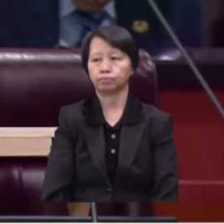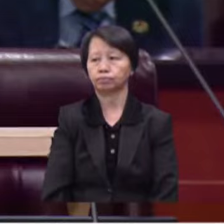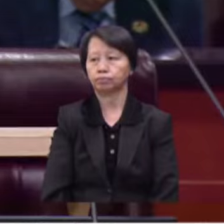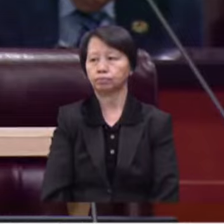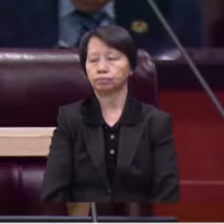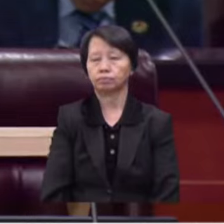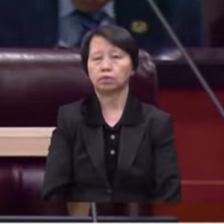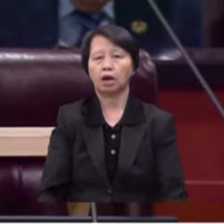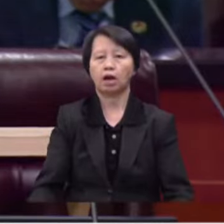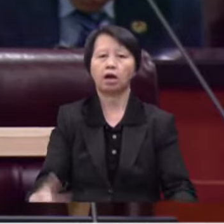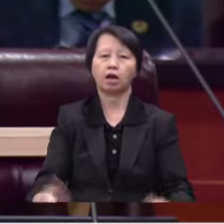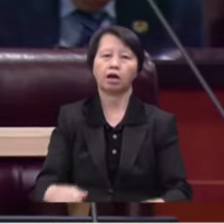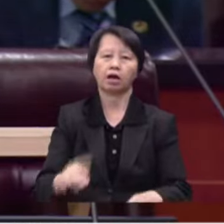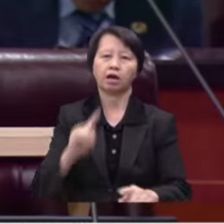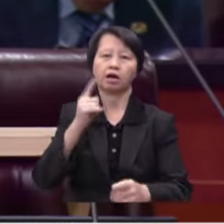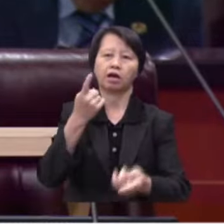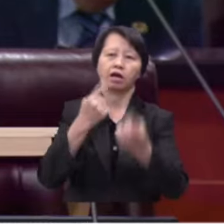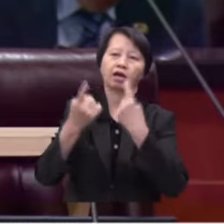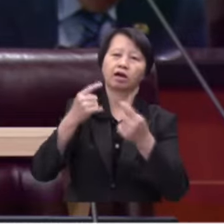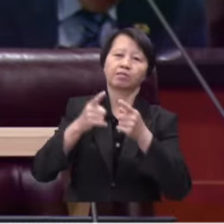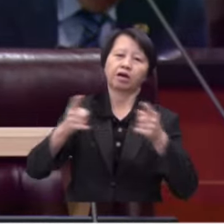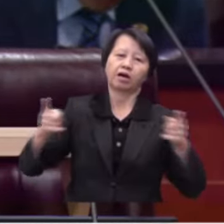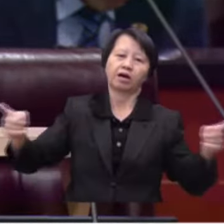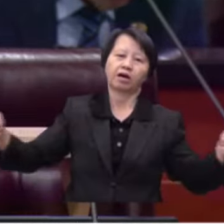begitu panjang sekali